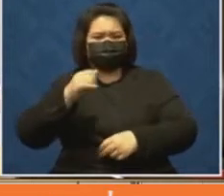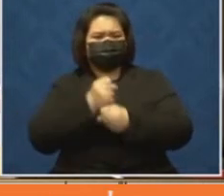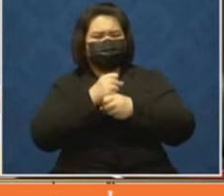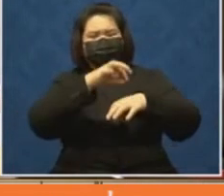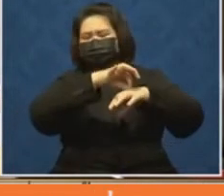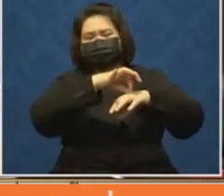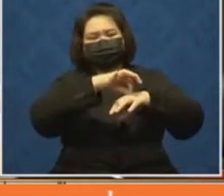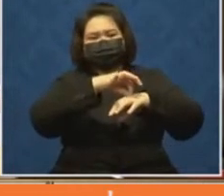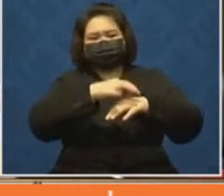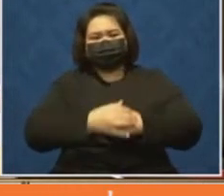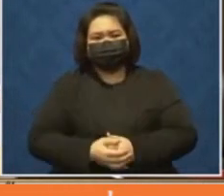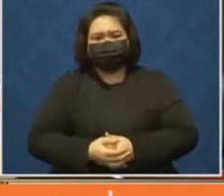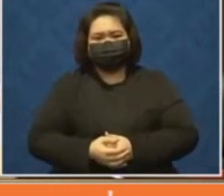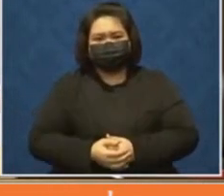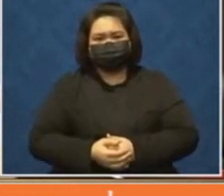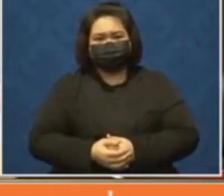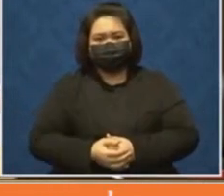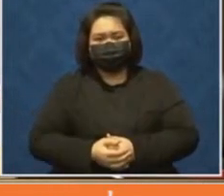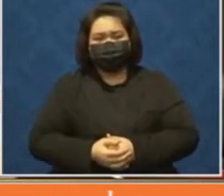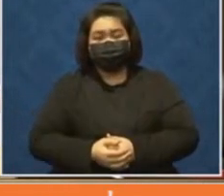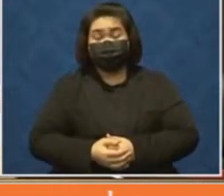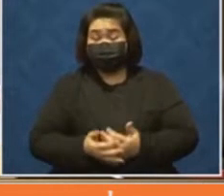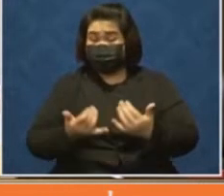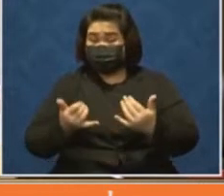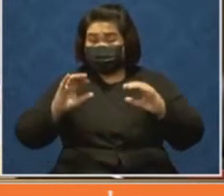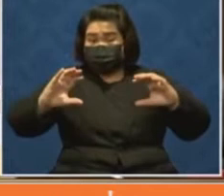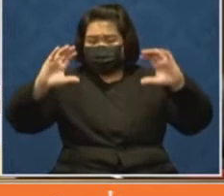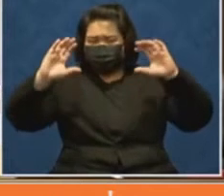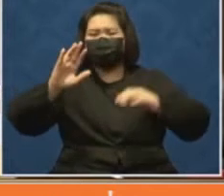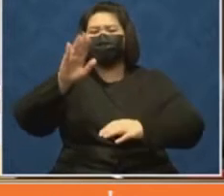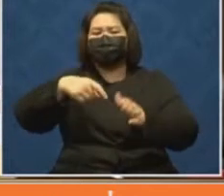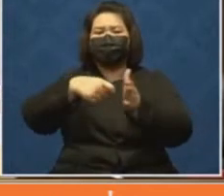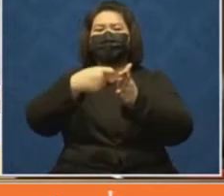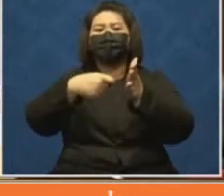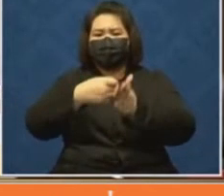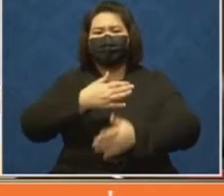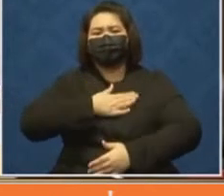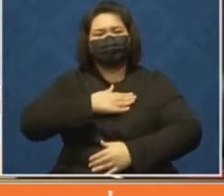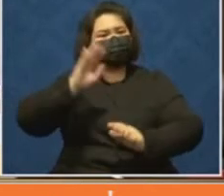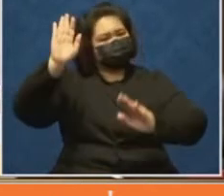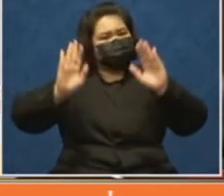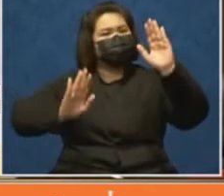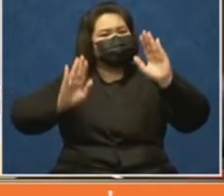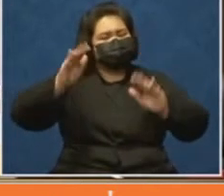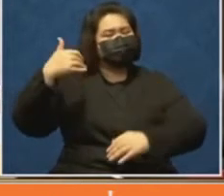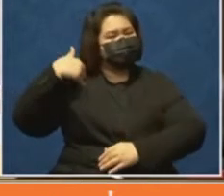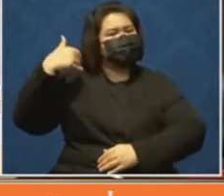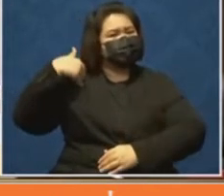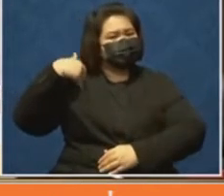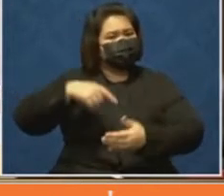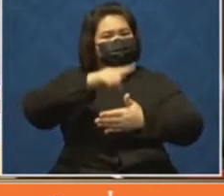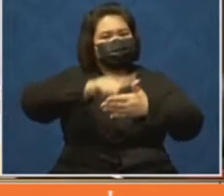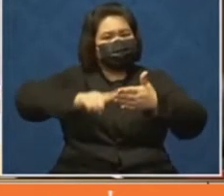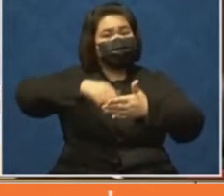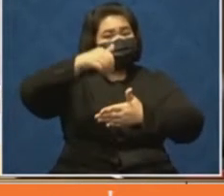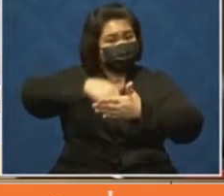ทพเขามีครั คความไมเห็นด้วยกัรฐบารณนี้ไม่เหนดวยกับการดำรงตำแหน่ง อยู่ในหนายกรัฐมนuu trie